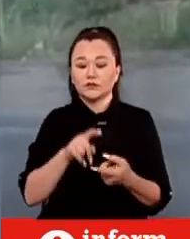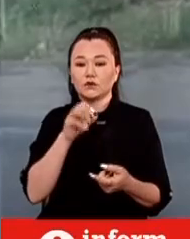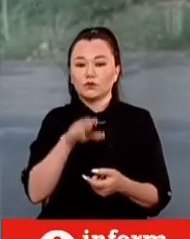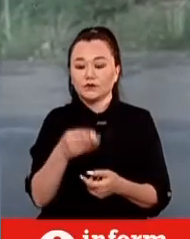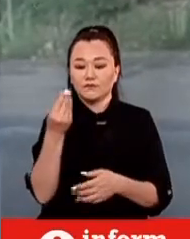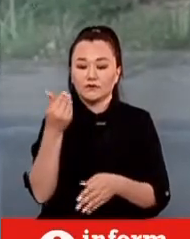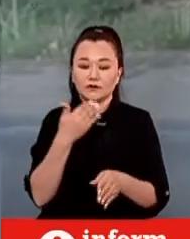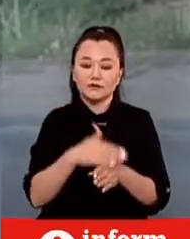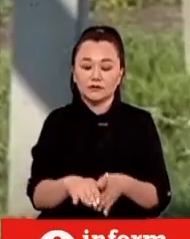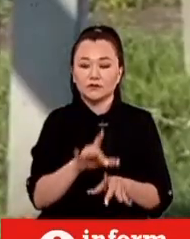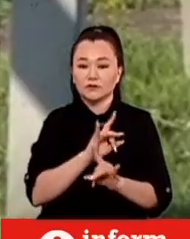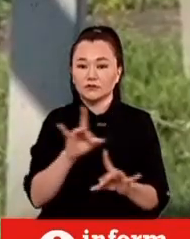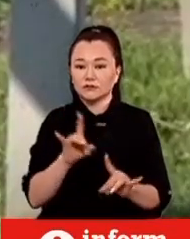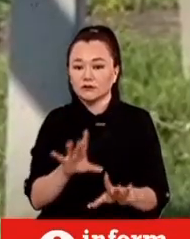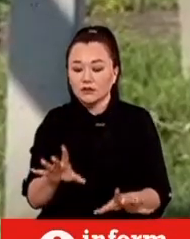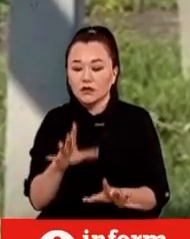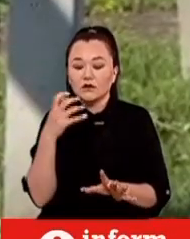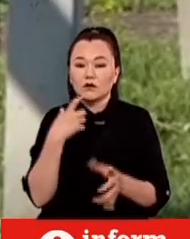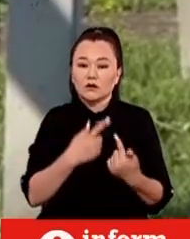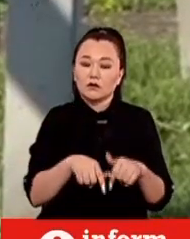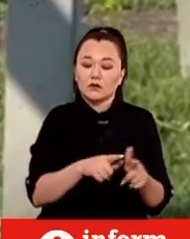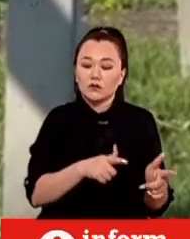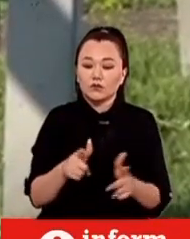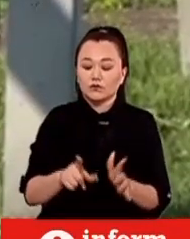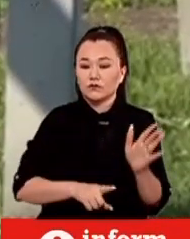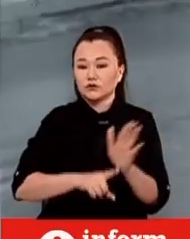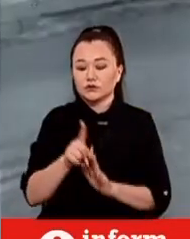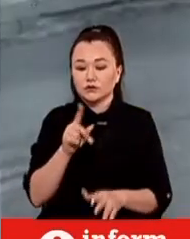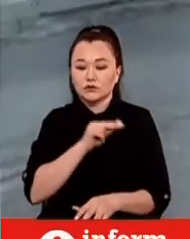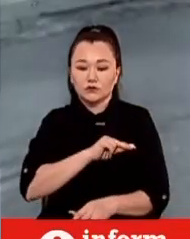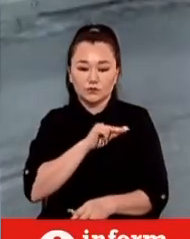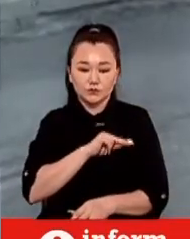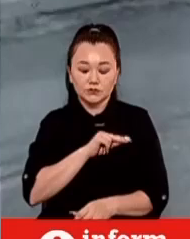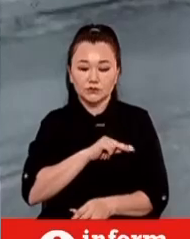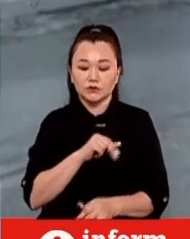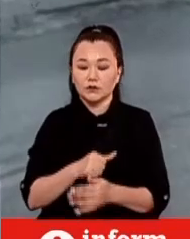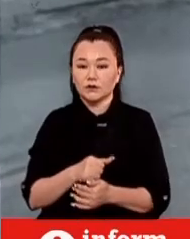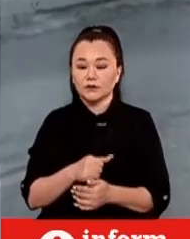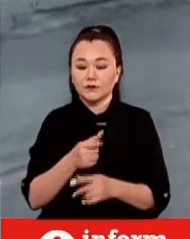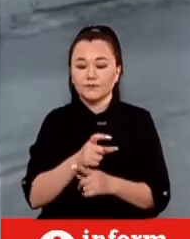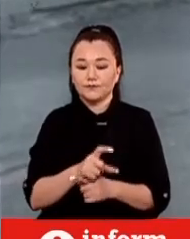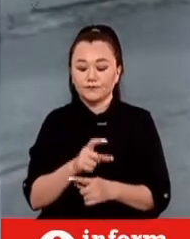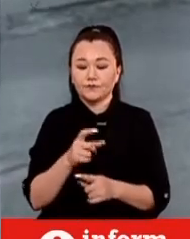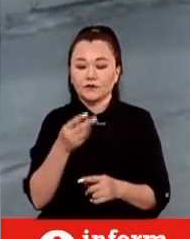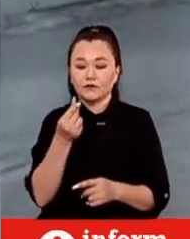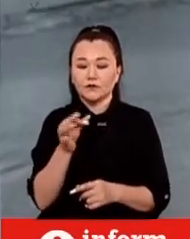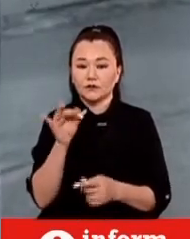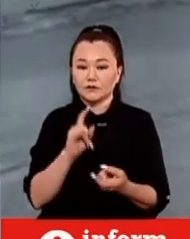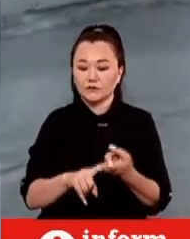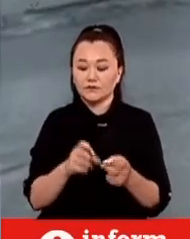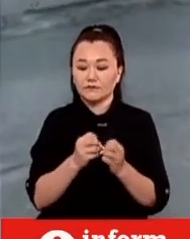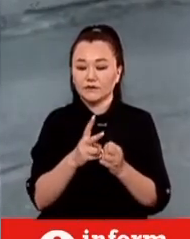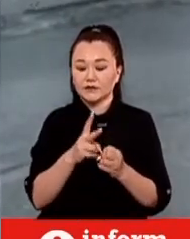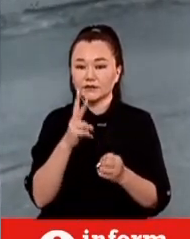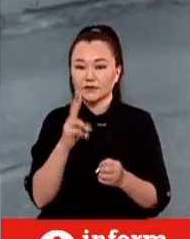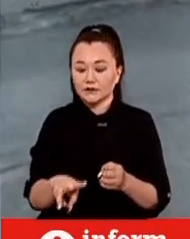финансирования, говорят чиновники. Компания-подрядчик готова приступить к работе. Протяженность поселковых сетей 12 километров.